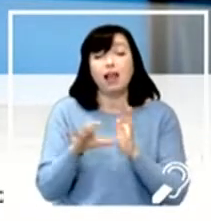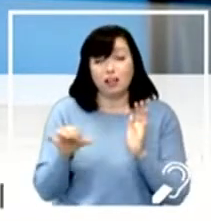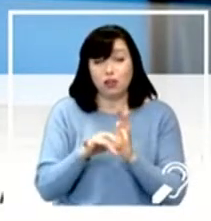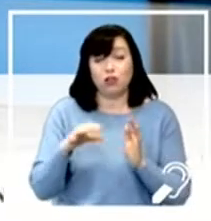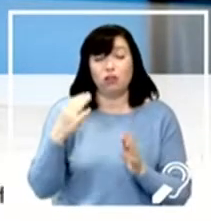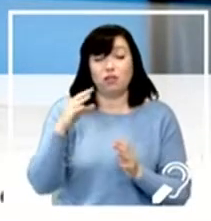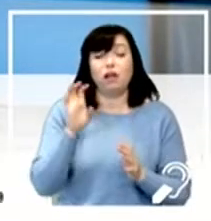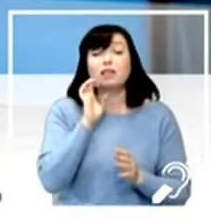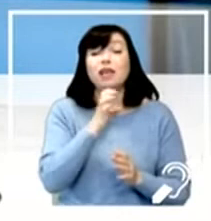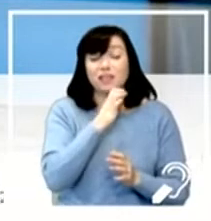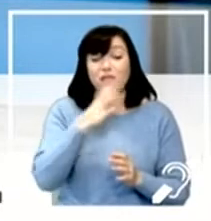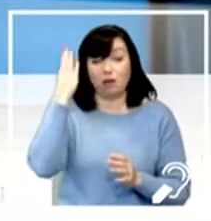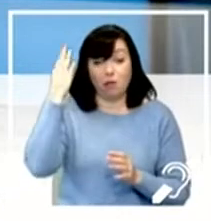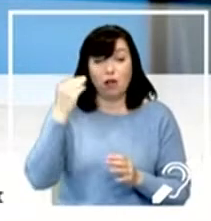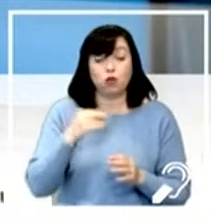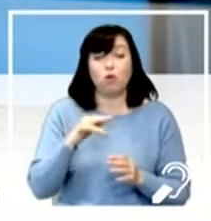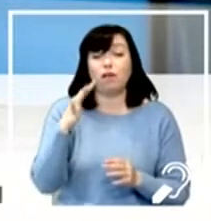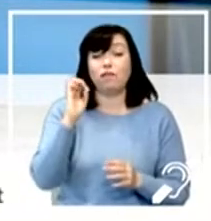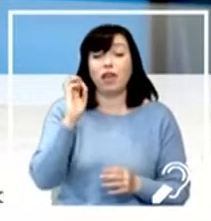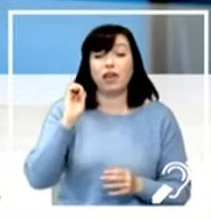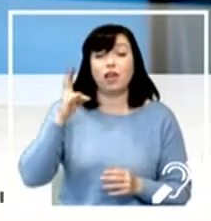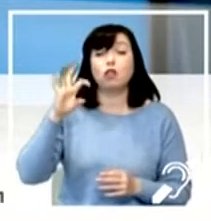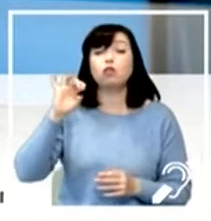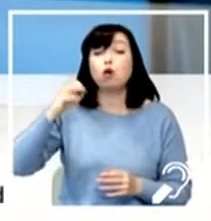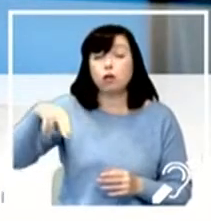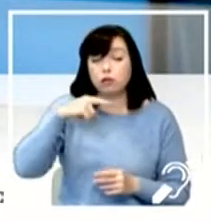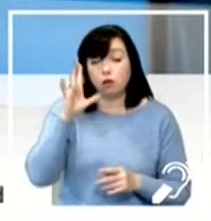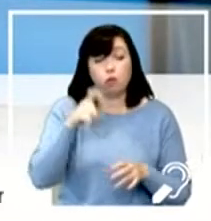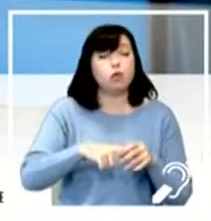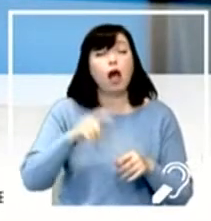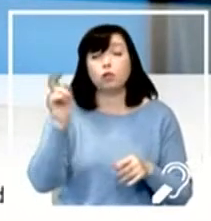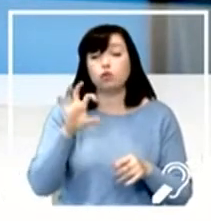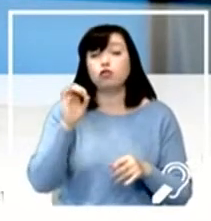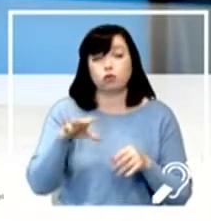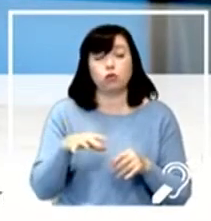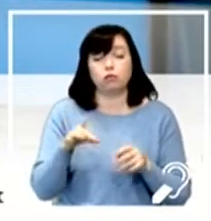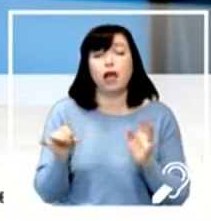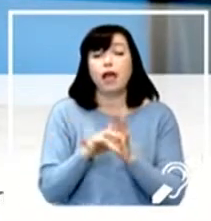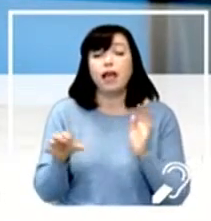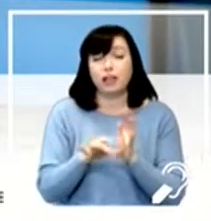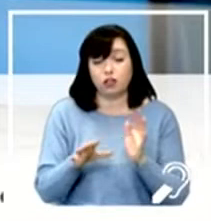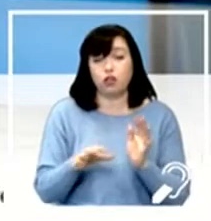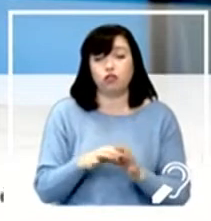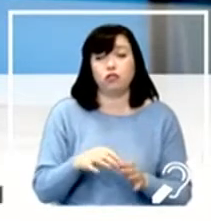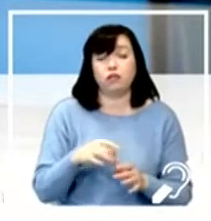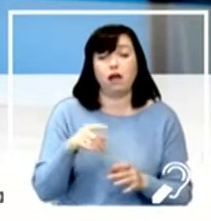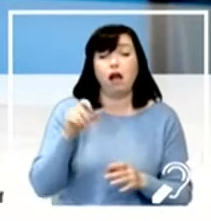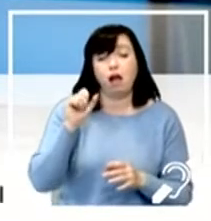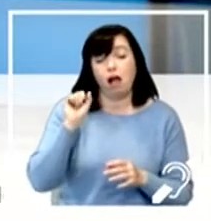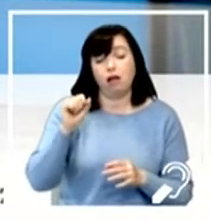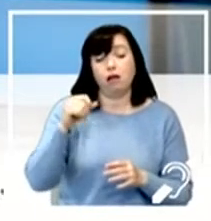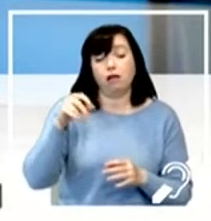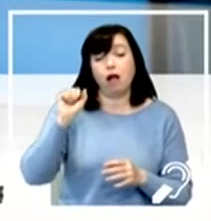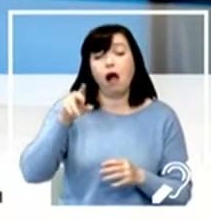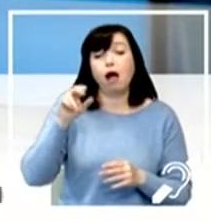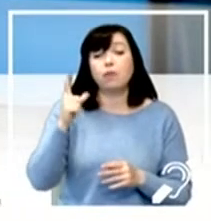din nordul Republicii Moldova, Feyenoord, a anunțat că va deconecta de la curent singurul distribuitor de apă pentru orașul Bălți